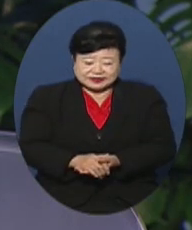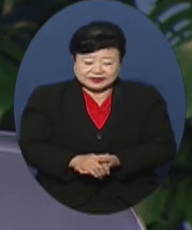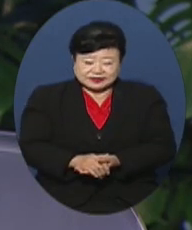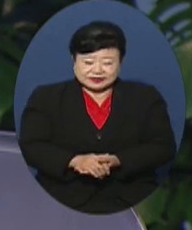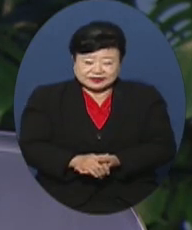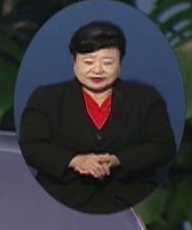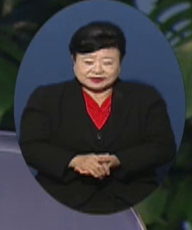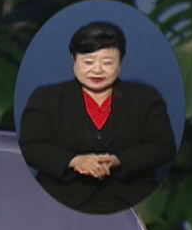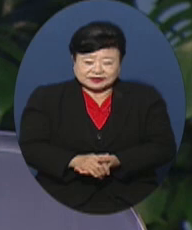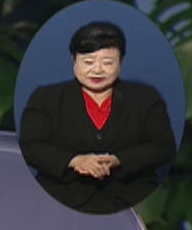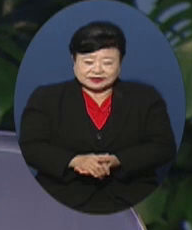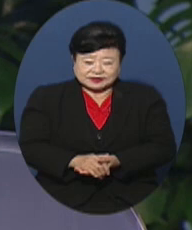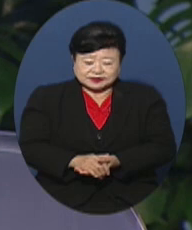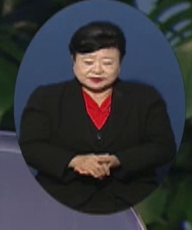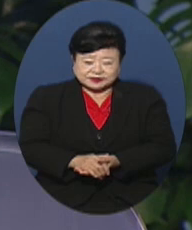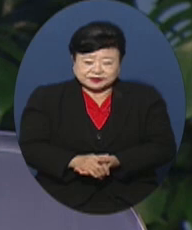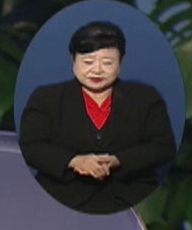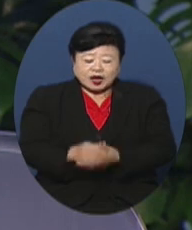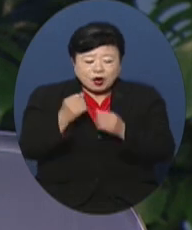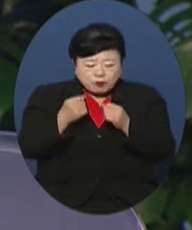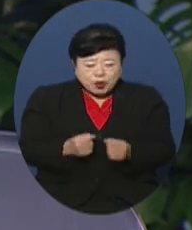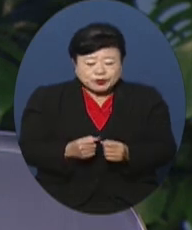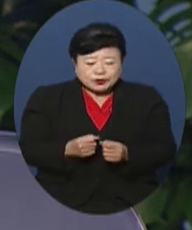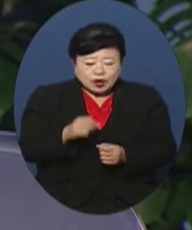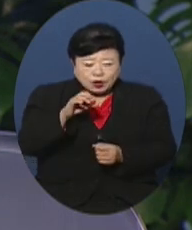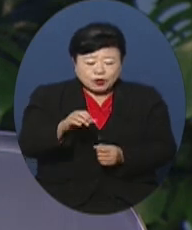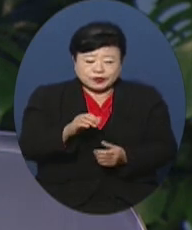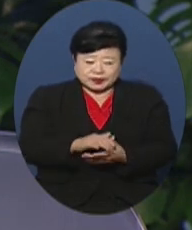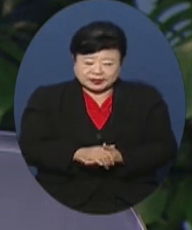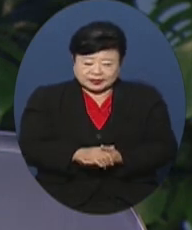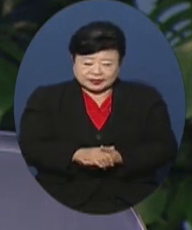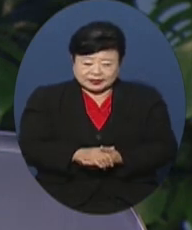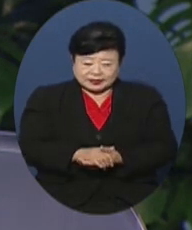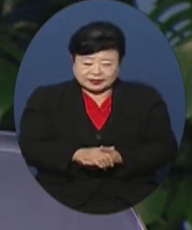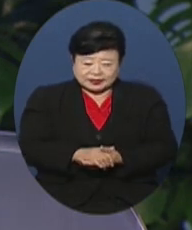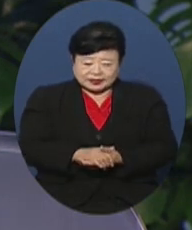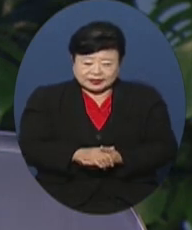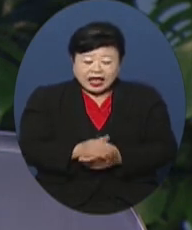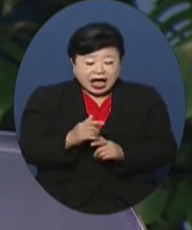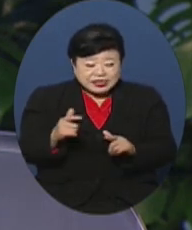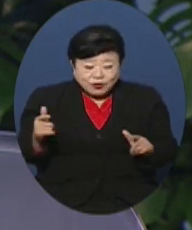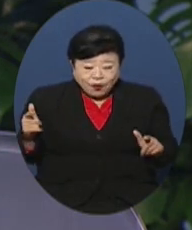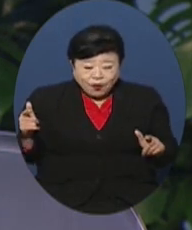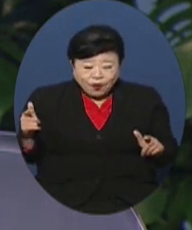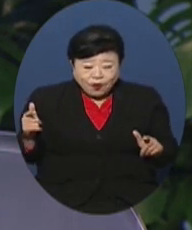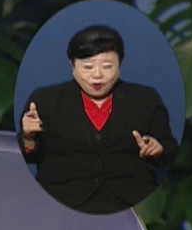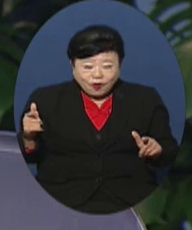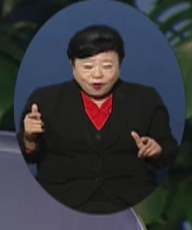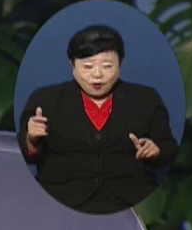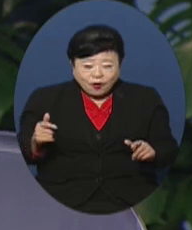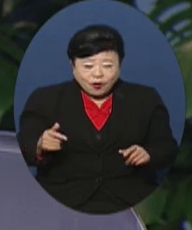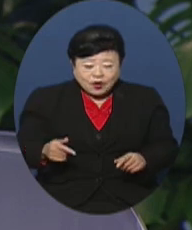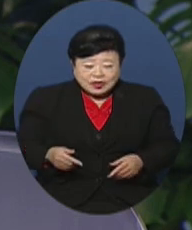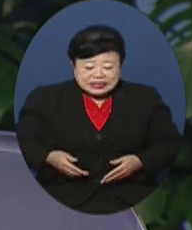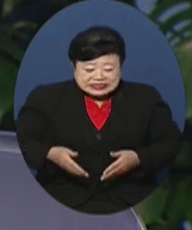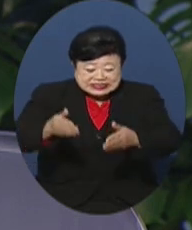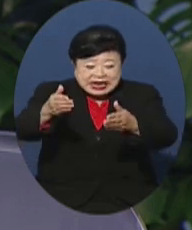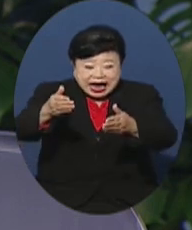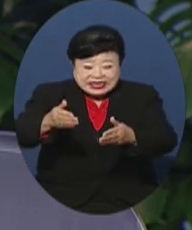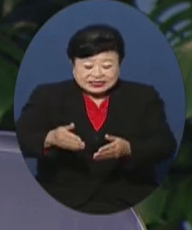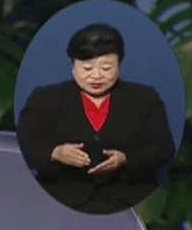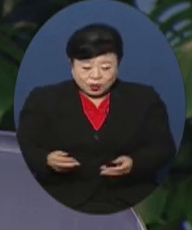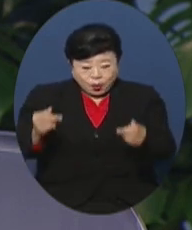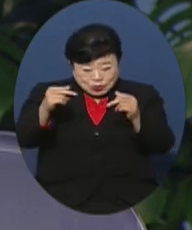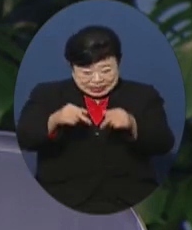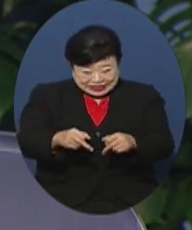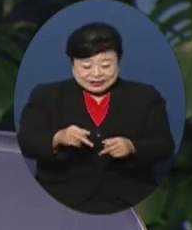머무르기 위한 채소와 콩과 골짜기가 아니고 통과하기만 한 골짜기라는